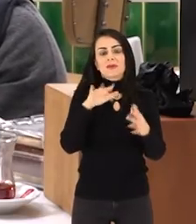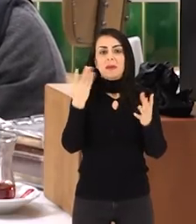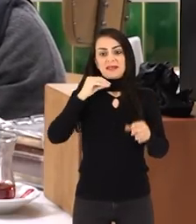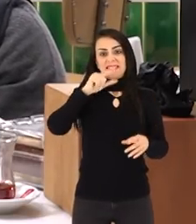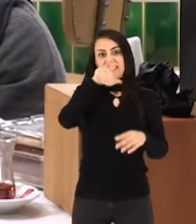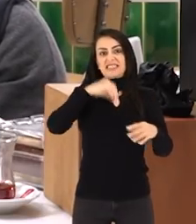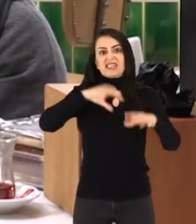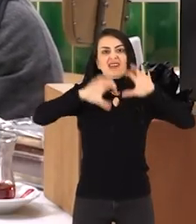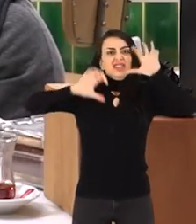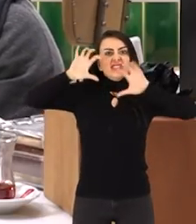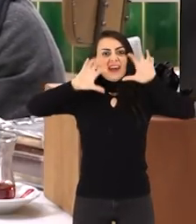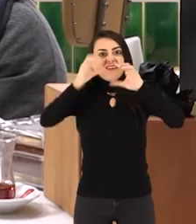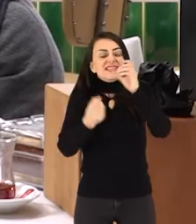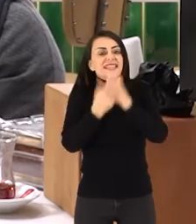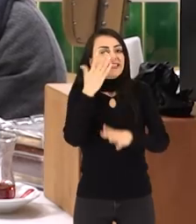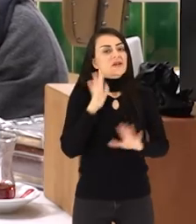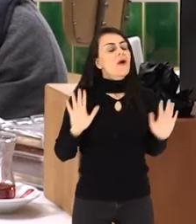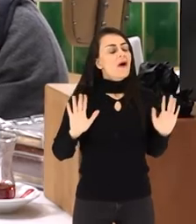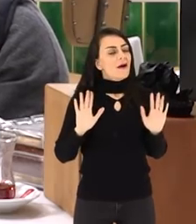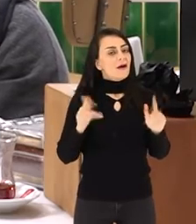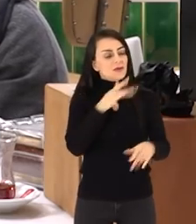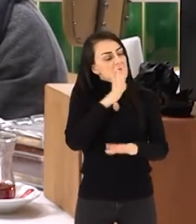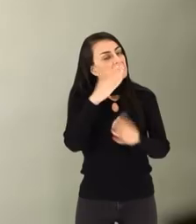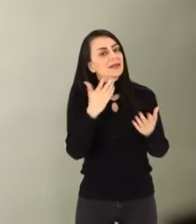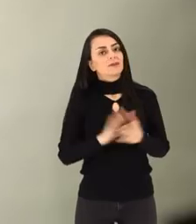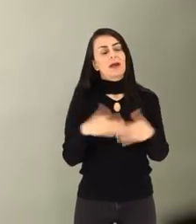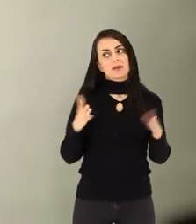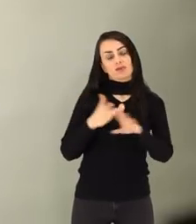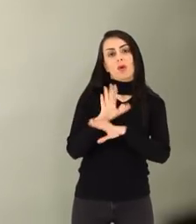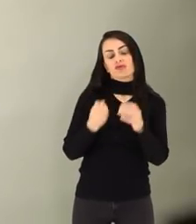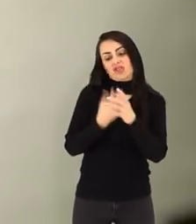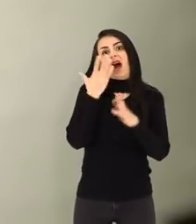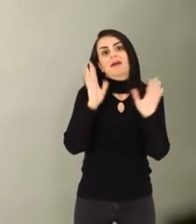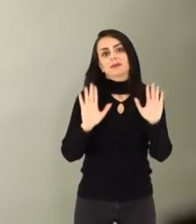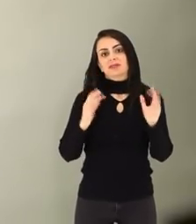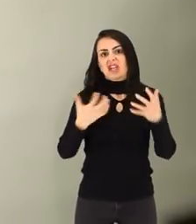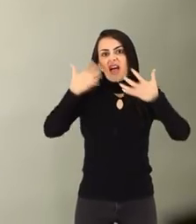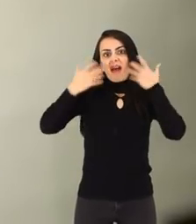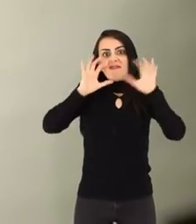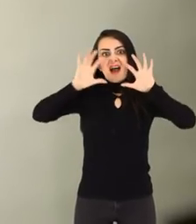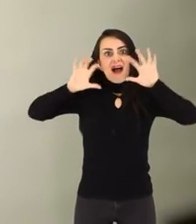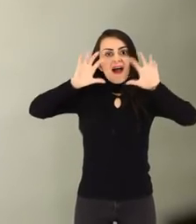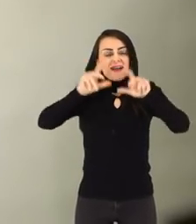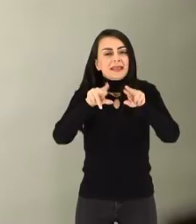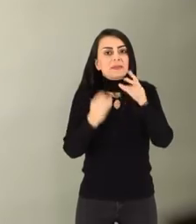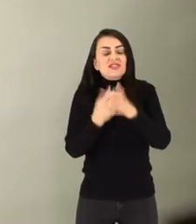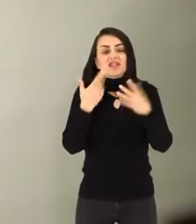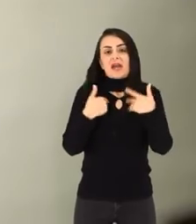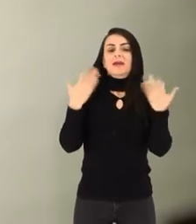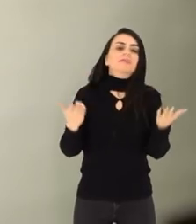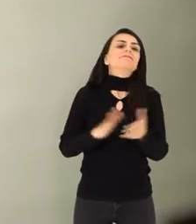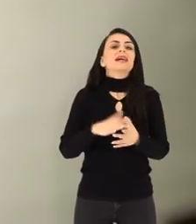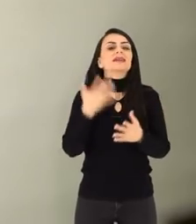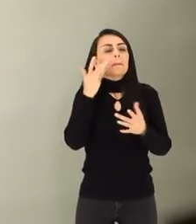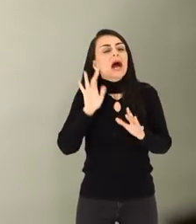değil mesela. Çıkar. Çıkıyor. Çıkar. Onu görüyoruz biraz. Çıkar evet. Çıkar. Yani evet. Belirli durumlarda